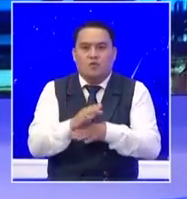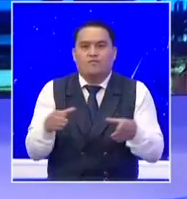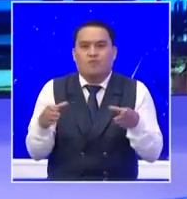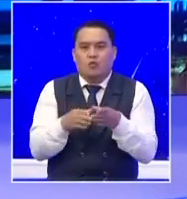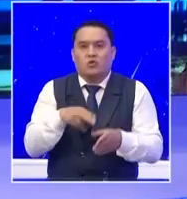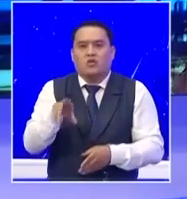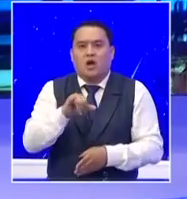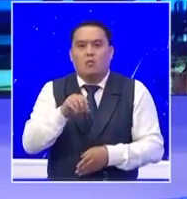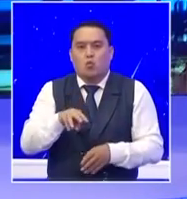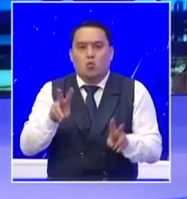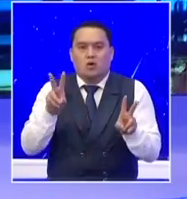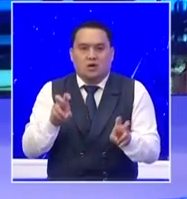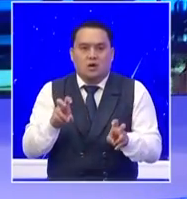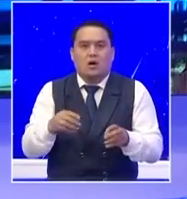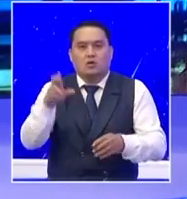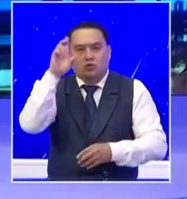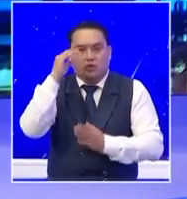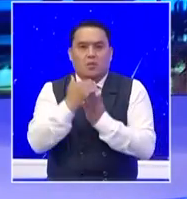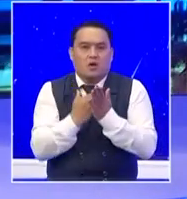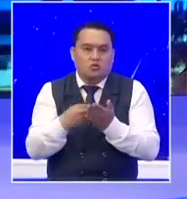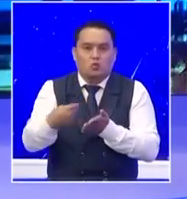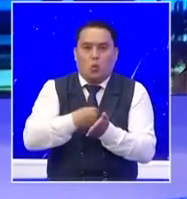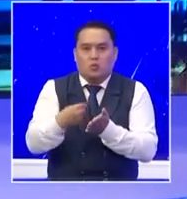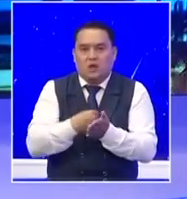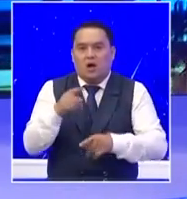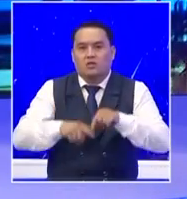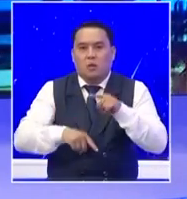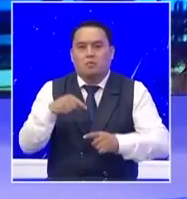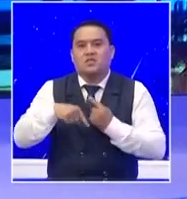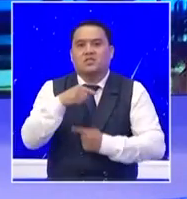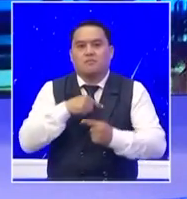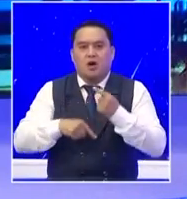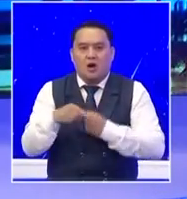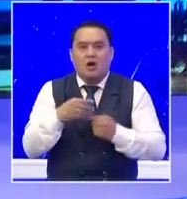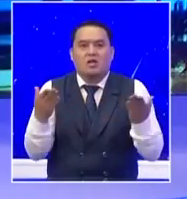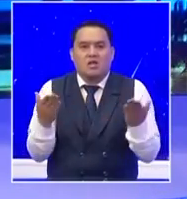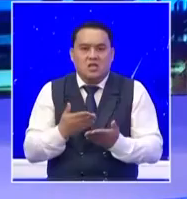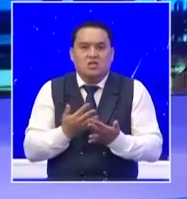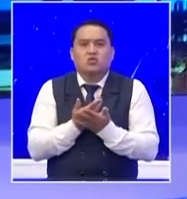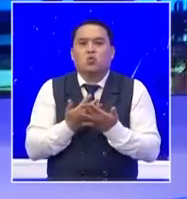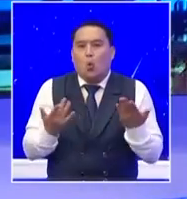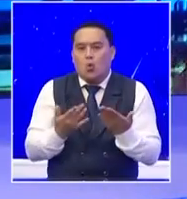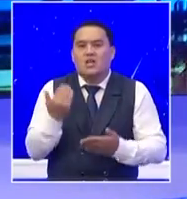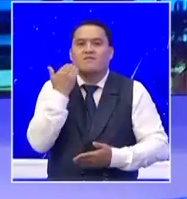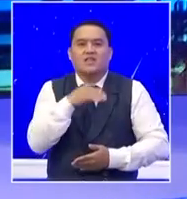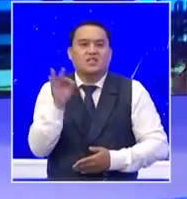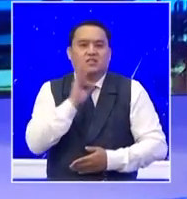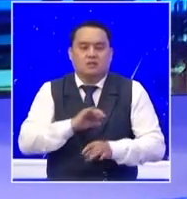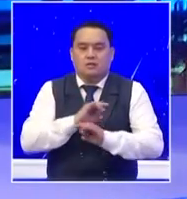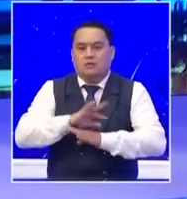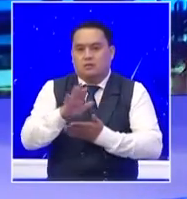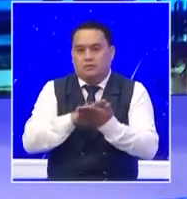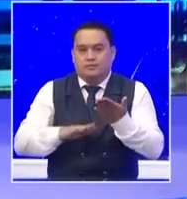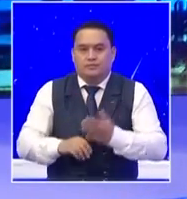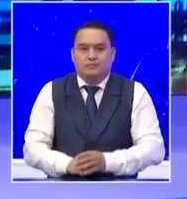фонд «Даму» реализует государственные программы субсидирования отечественного предпринимательства. Какие и насколько эффективны, узнавал